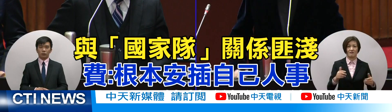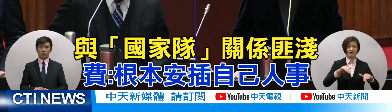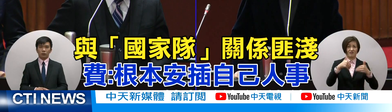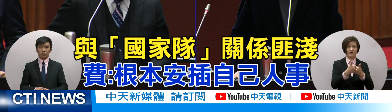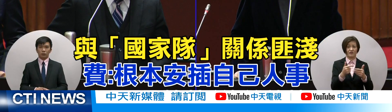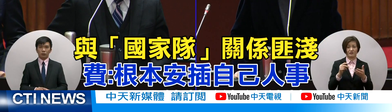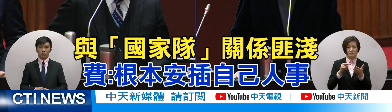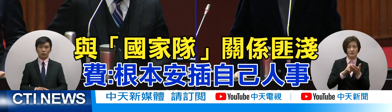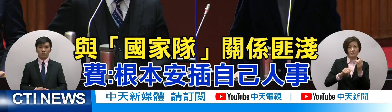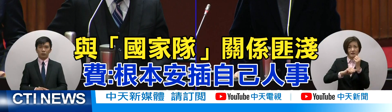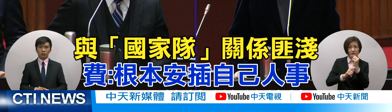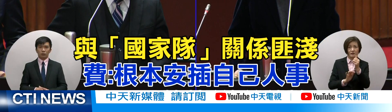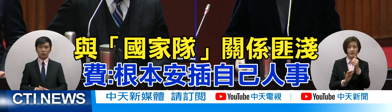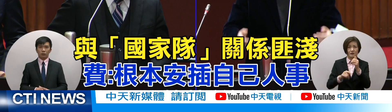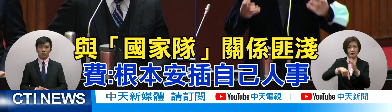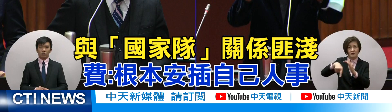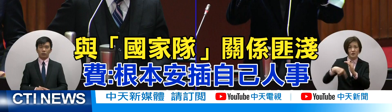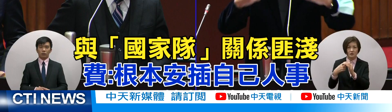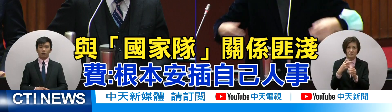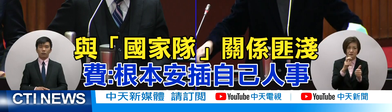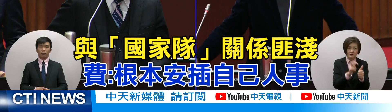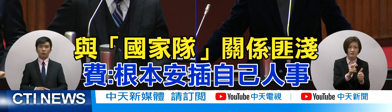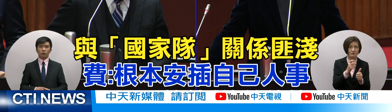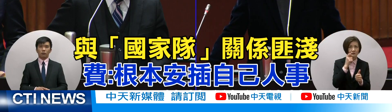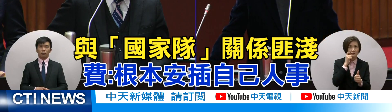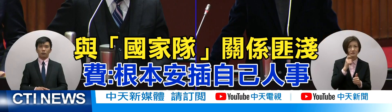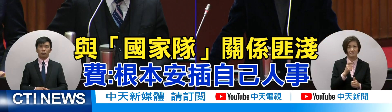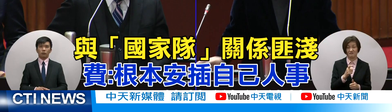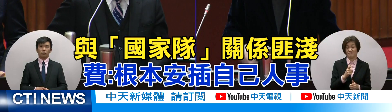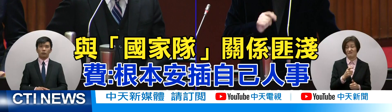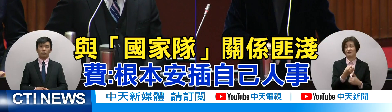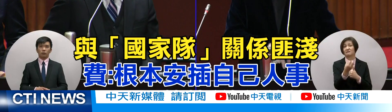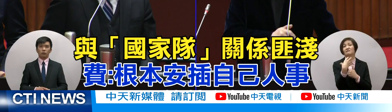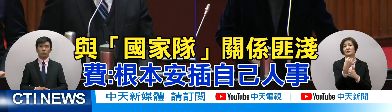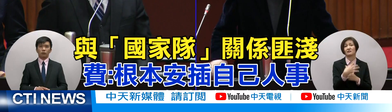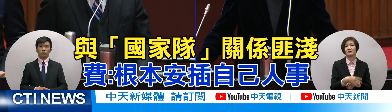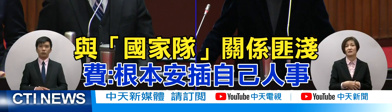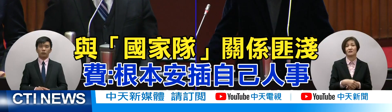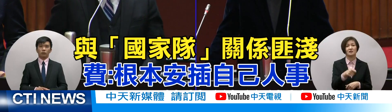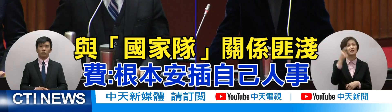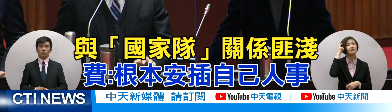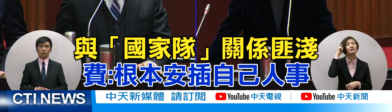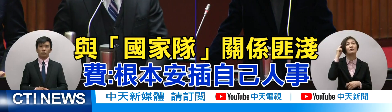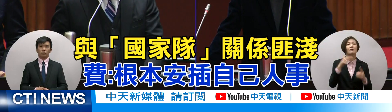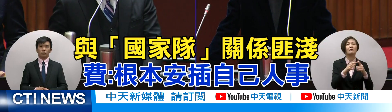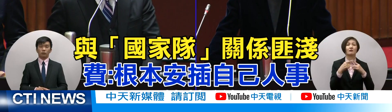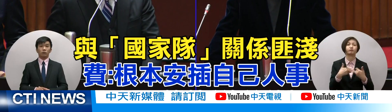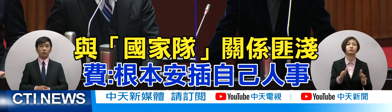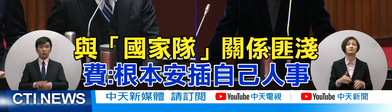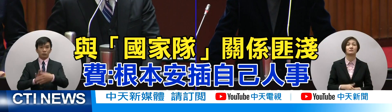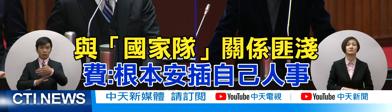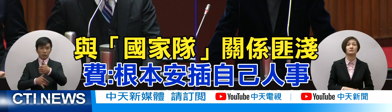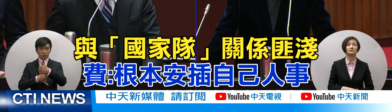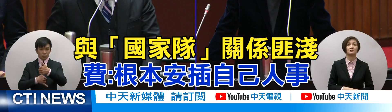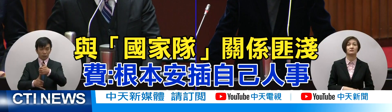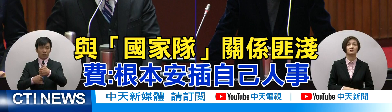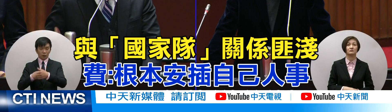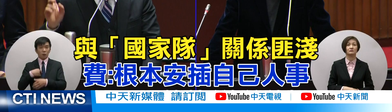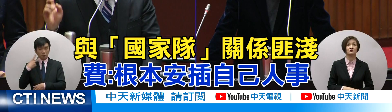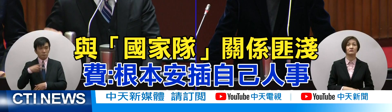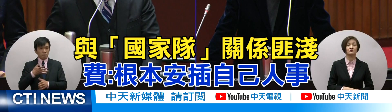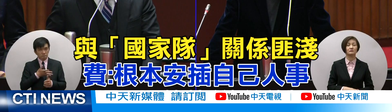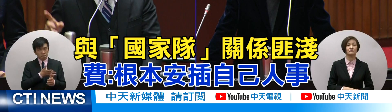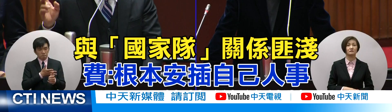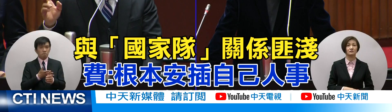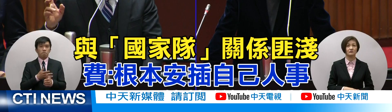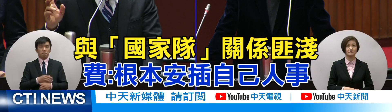人民来监督，给个道理吧？你觉得他该不该来？ 这委员，我来了解看。那